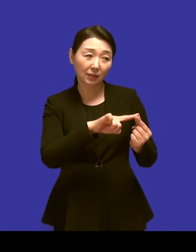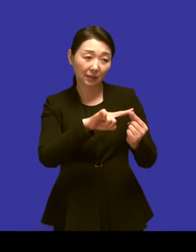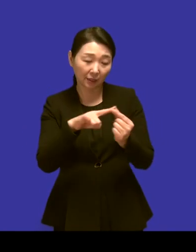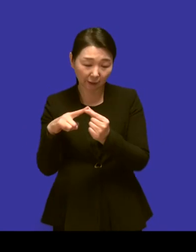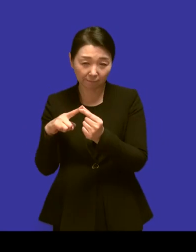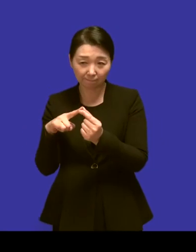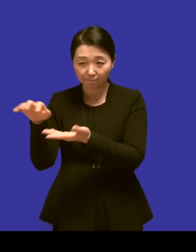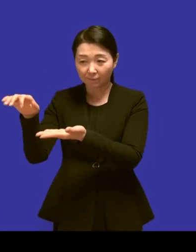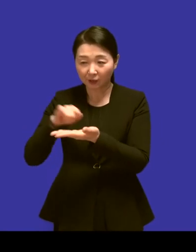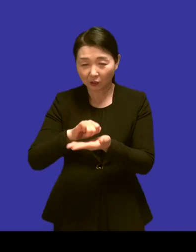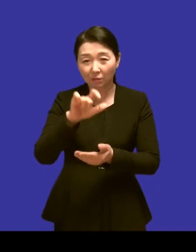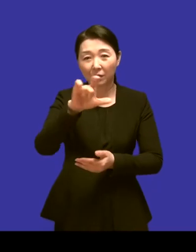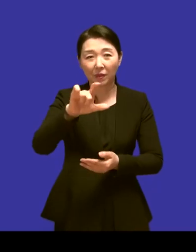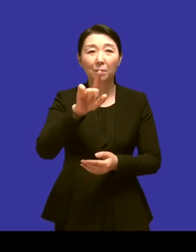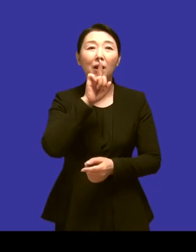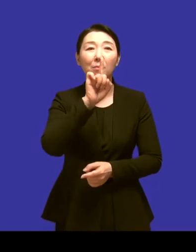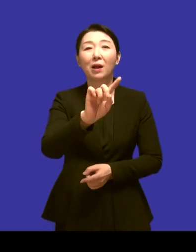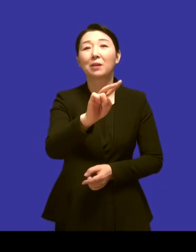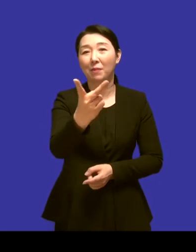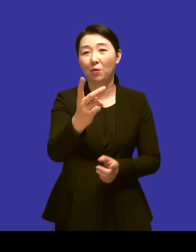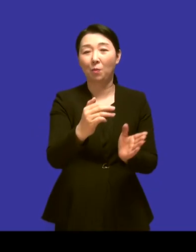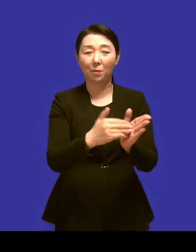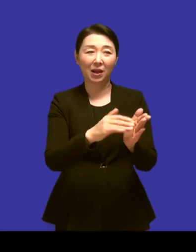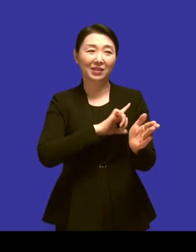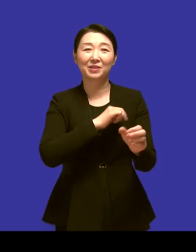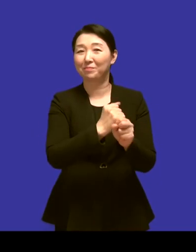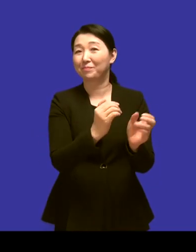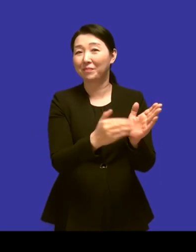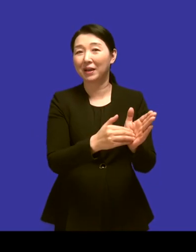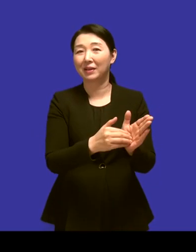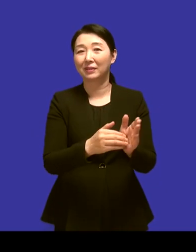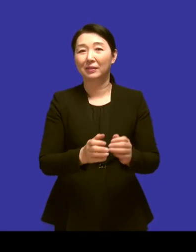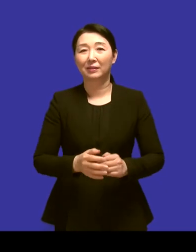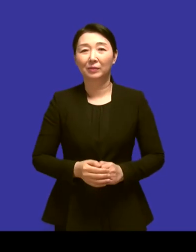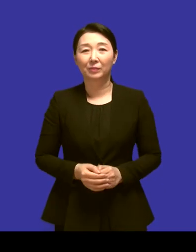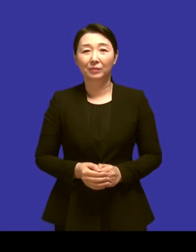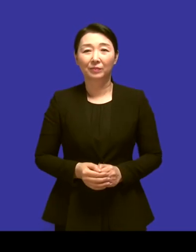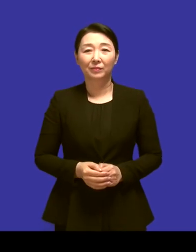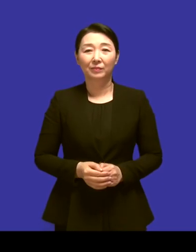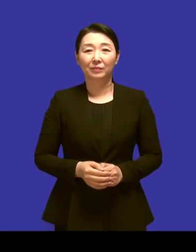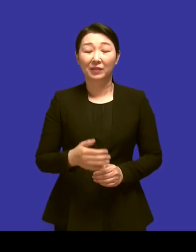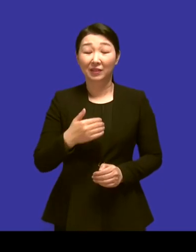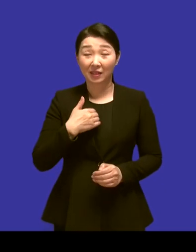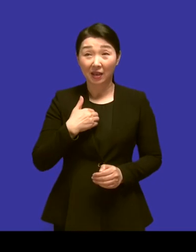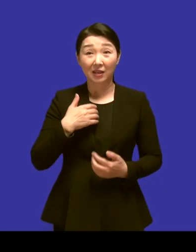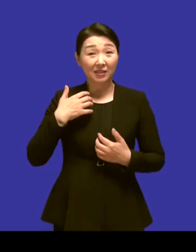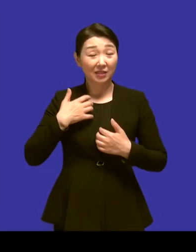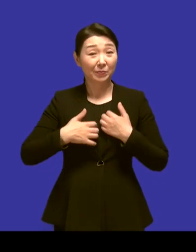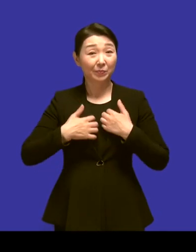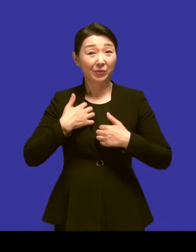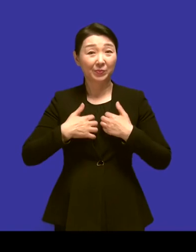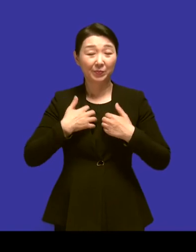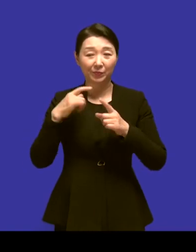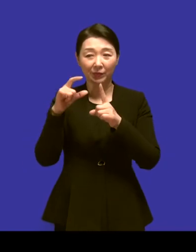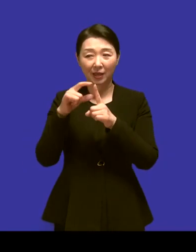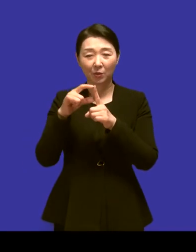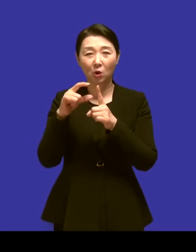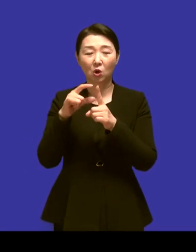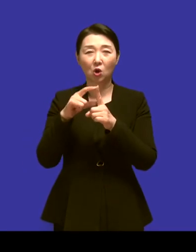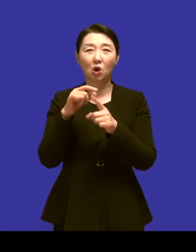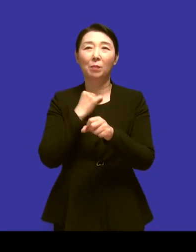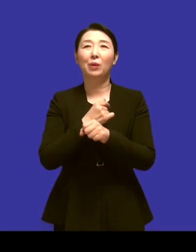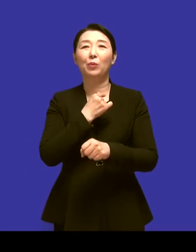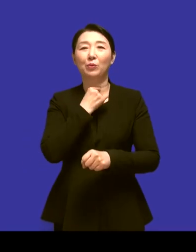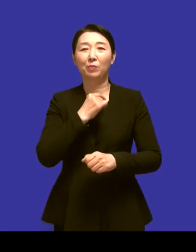가져오면 그걸 네팔어로 번역해 주셔서 이제 이름을 지어주셨는데 네. 제가 기쁨이라는 네. 그런 단어를 이름으로